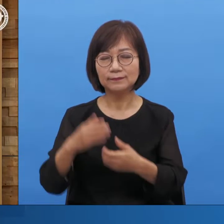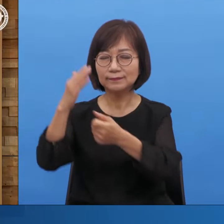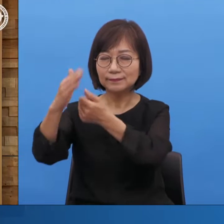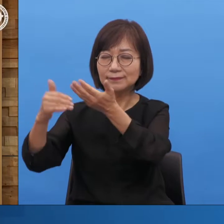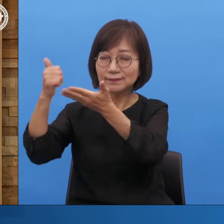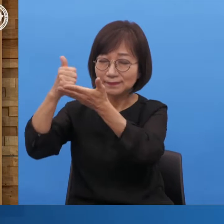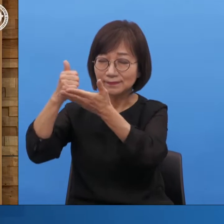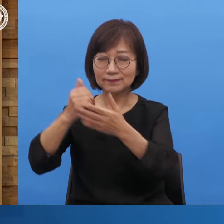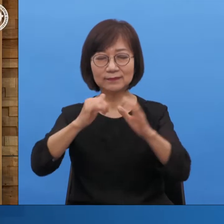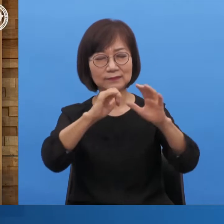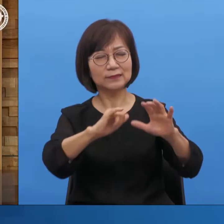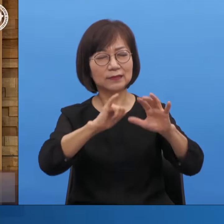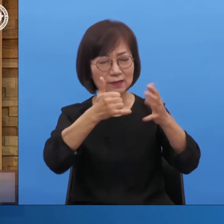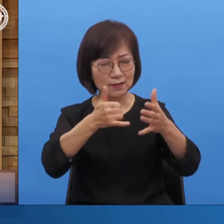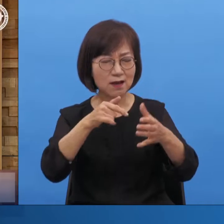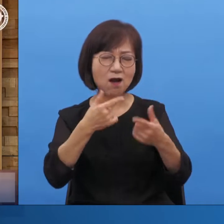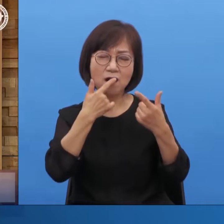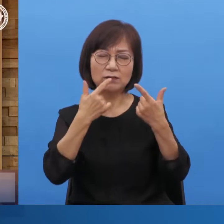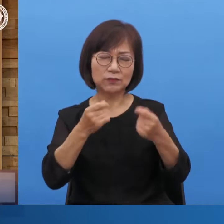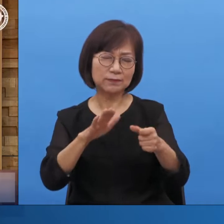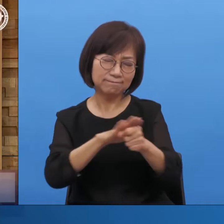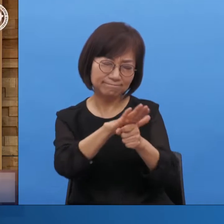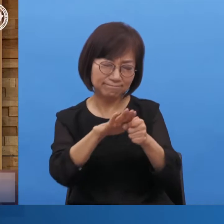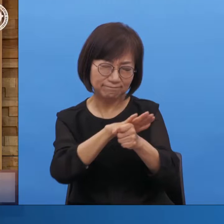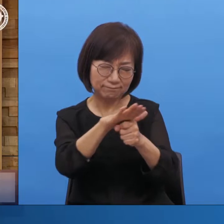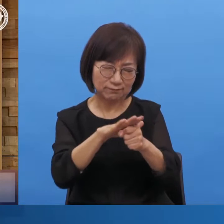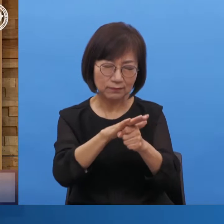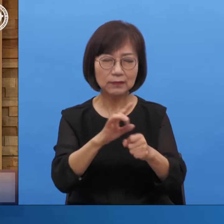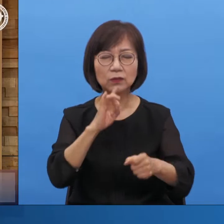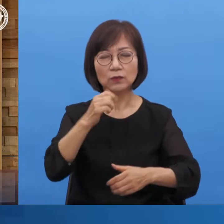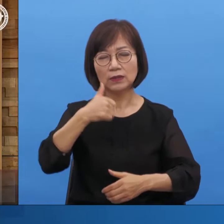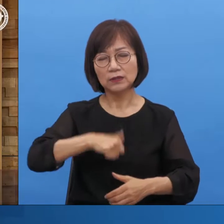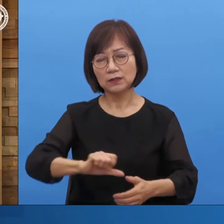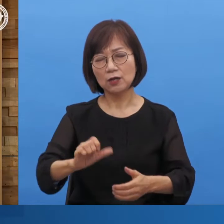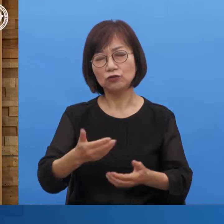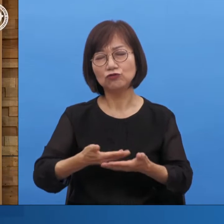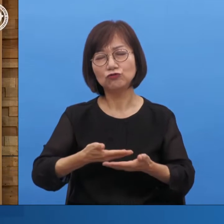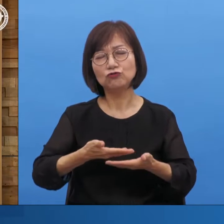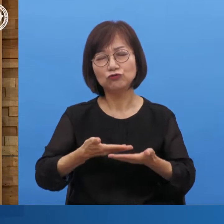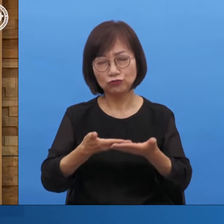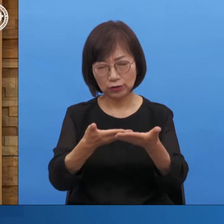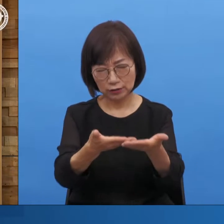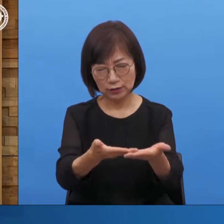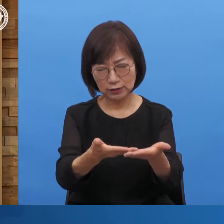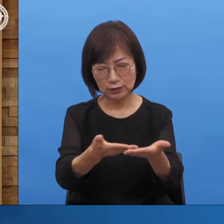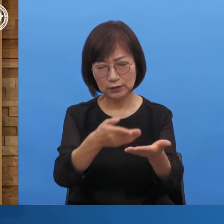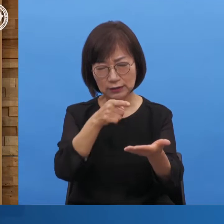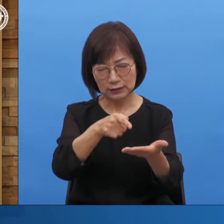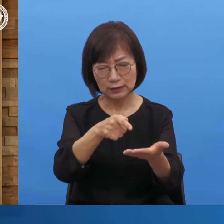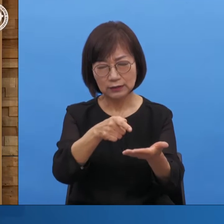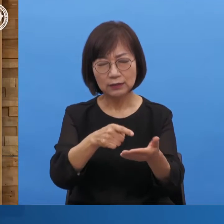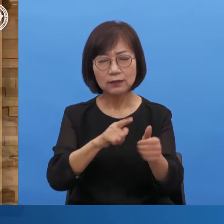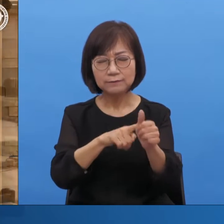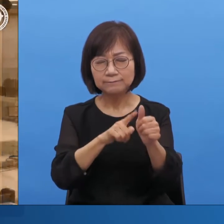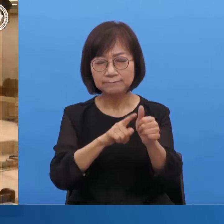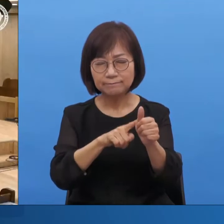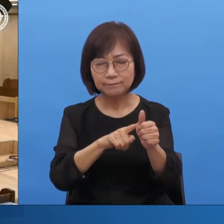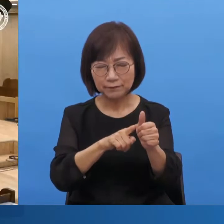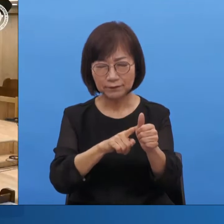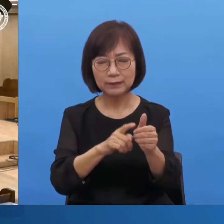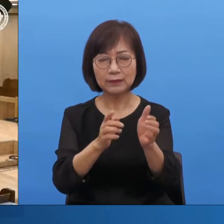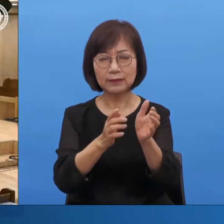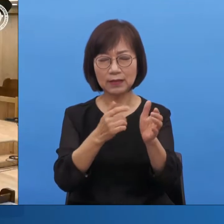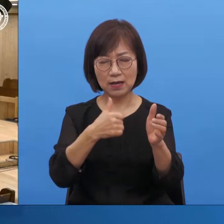하나님이 세상을 이처럼 사랑하사 독생자를 주셨으니 이는 그를 믿는 자마다